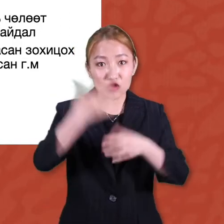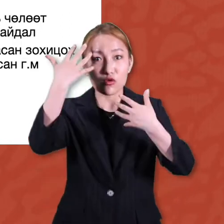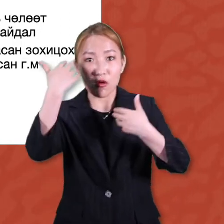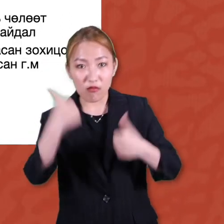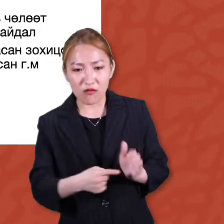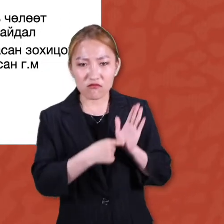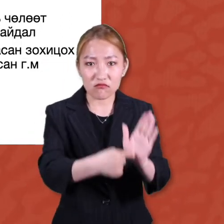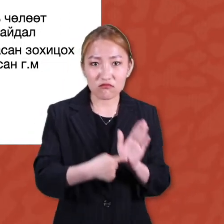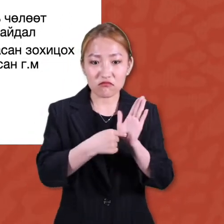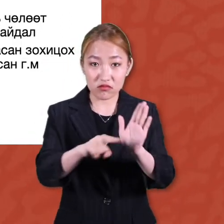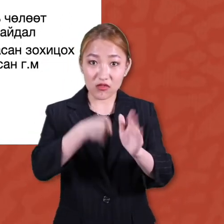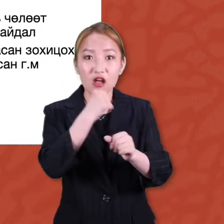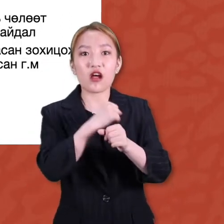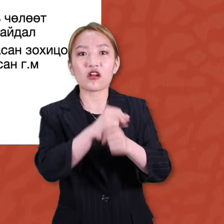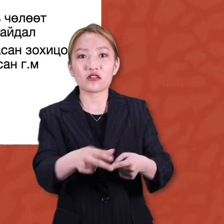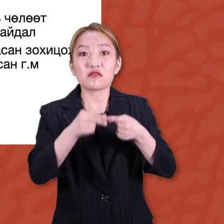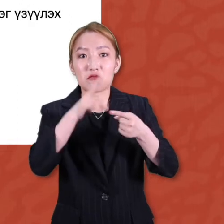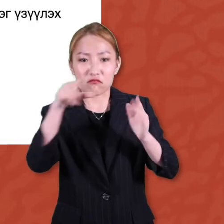үзүүлэх зарчмыг тусгасан байдаг.